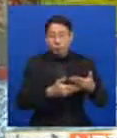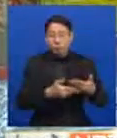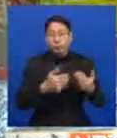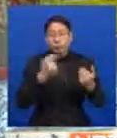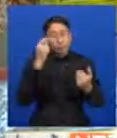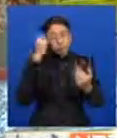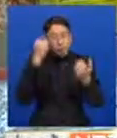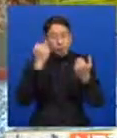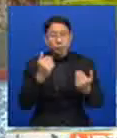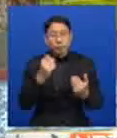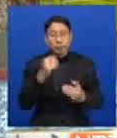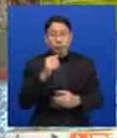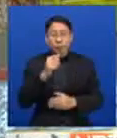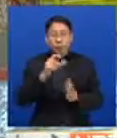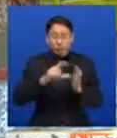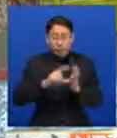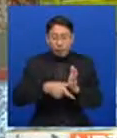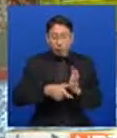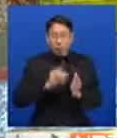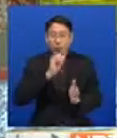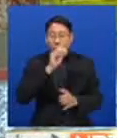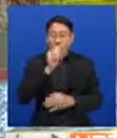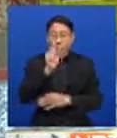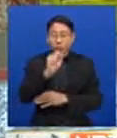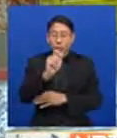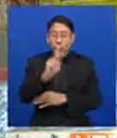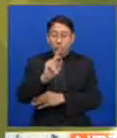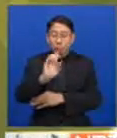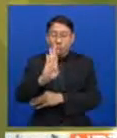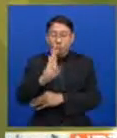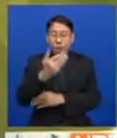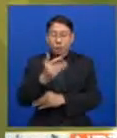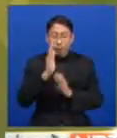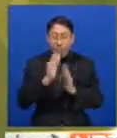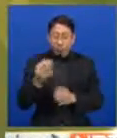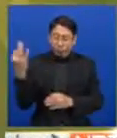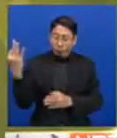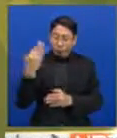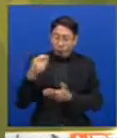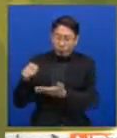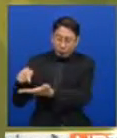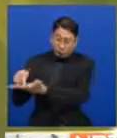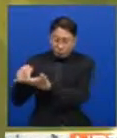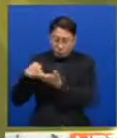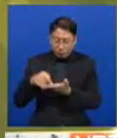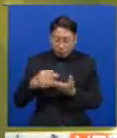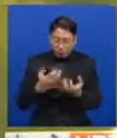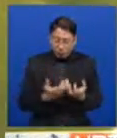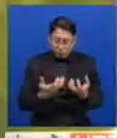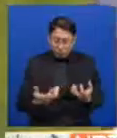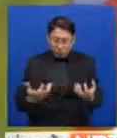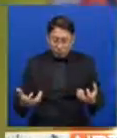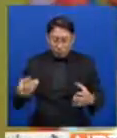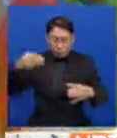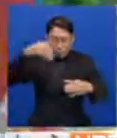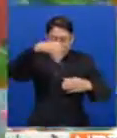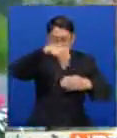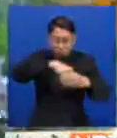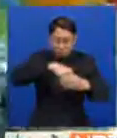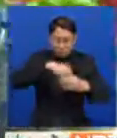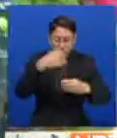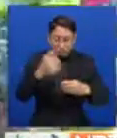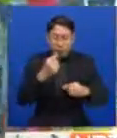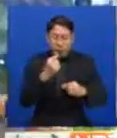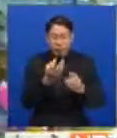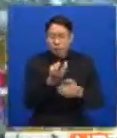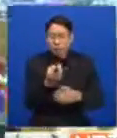เลขาธิการสคบค่ะก็บอกว่าสคบได้รับเรื่องร้องเรียนจากผู้บริโภคนะคะว่าสินค้าที่บรรจุอยู่ในชุดสังฆทานเนี่ยมี